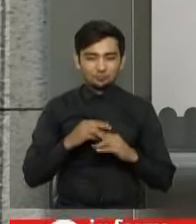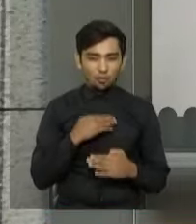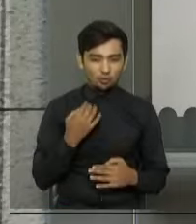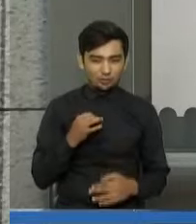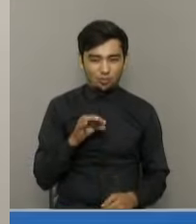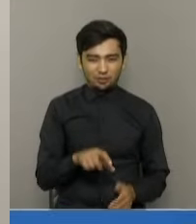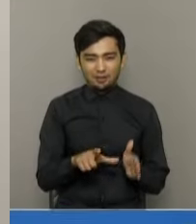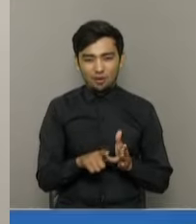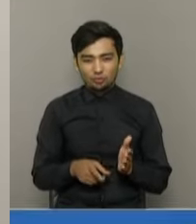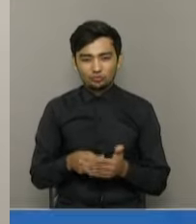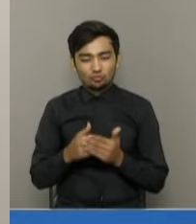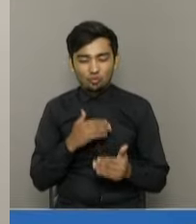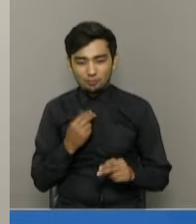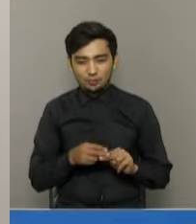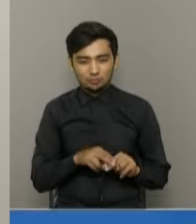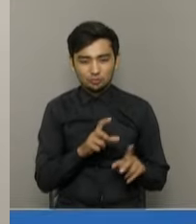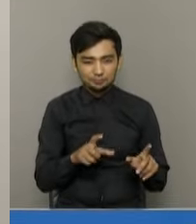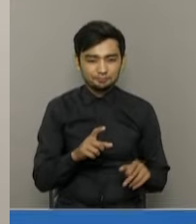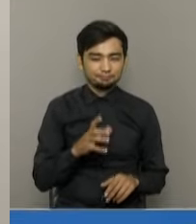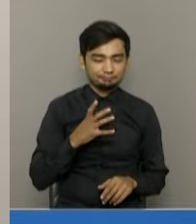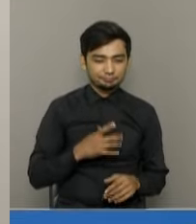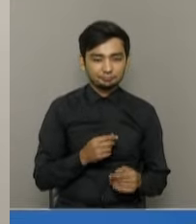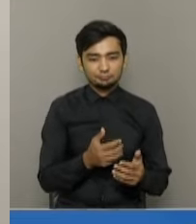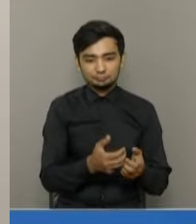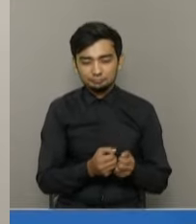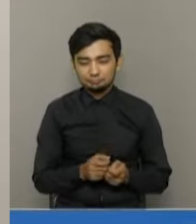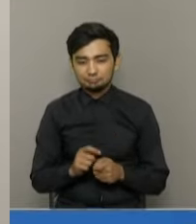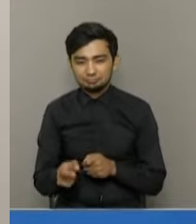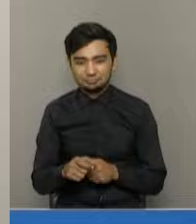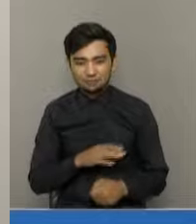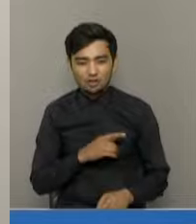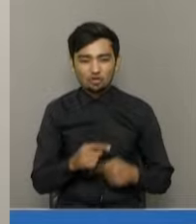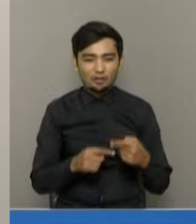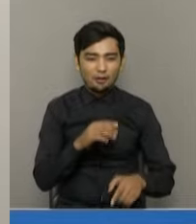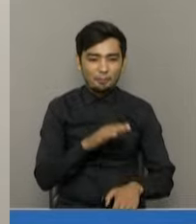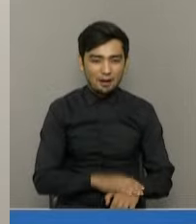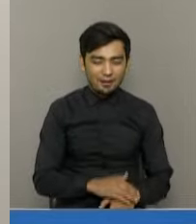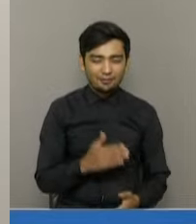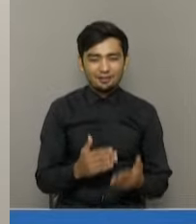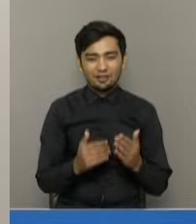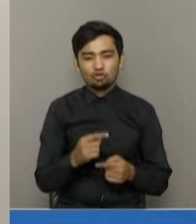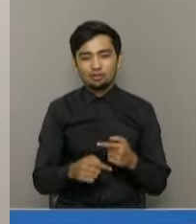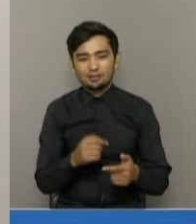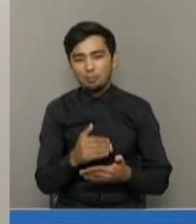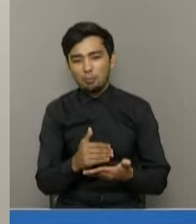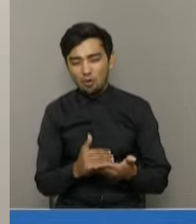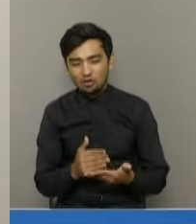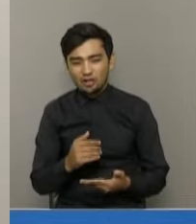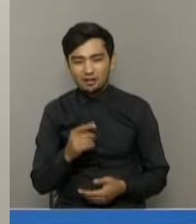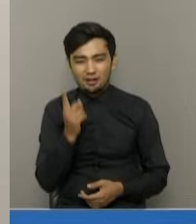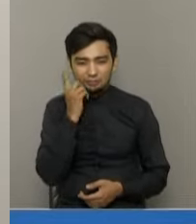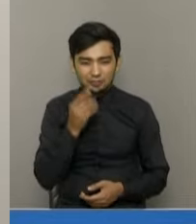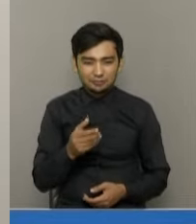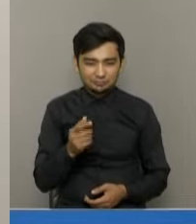от налогов. Дело в том, что очень сложно через банк, через приложение платить эти все